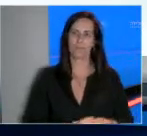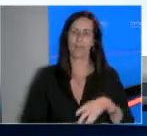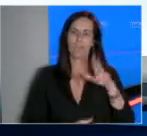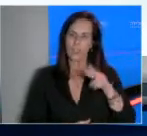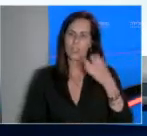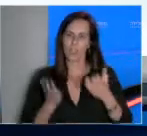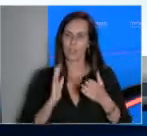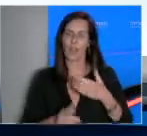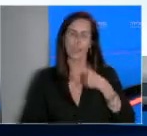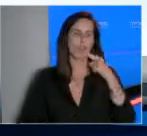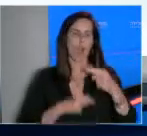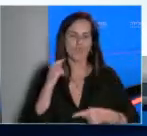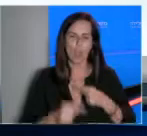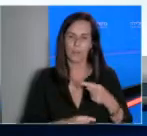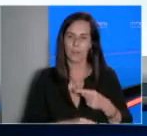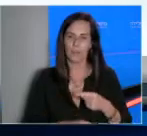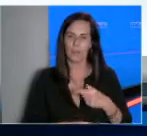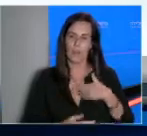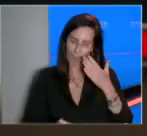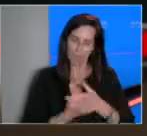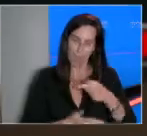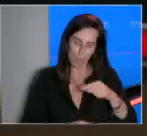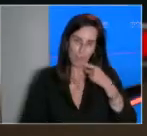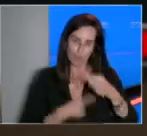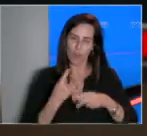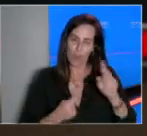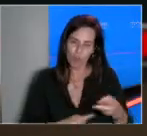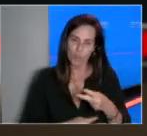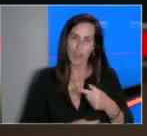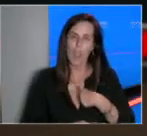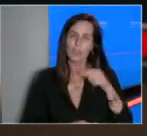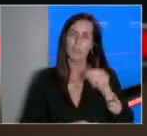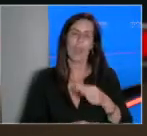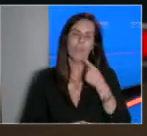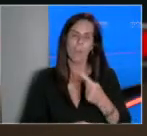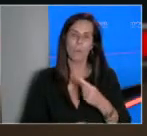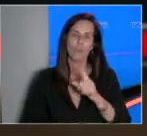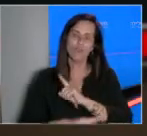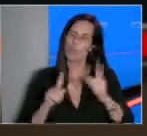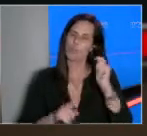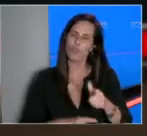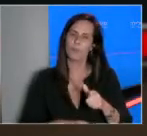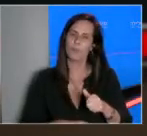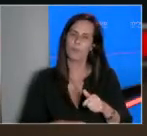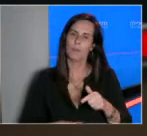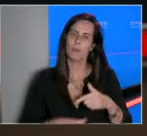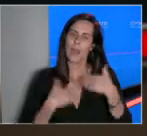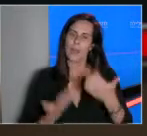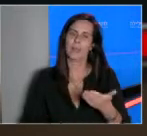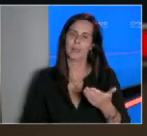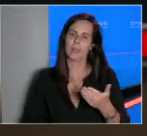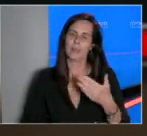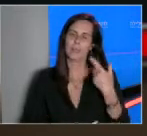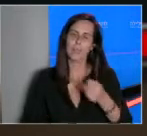הבדל. אני כל שנה, אנחנו כבר פה כל שנה מחדש, אני בא וטוען שאסור לשלם, כי צריך